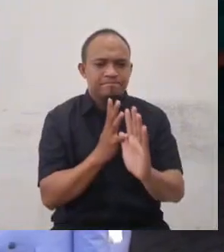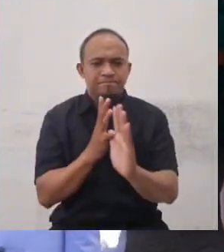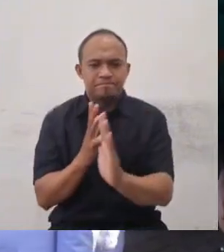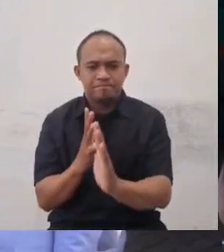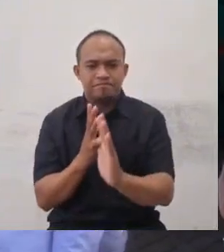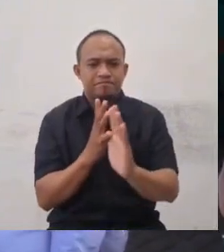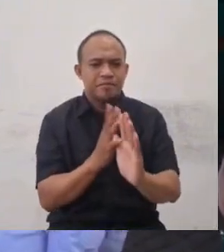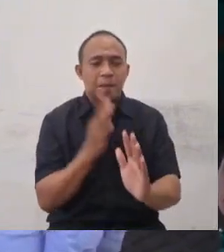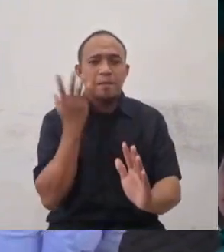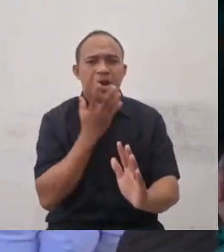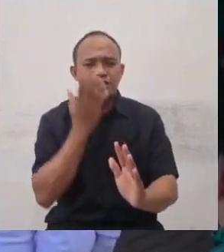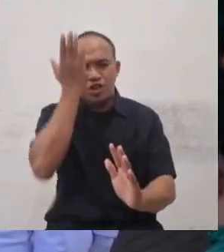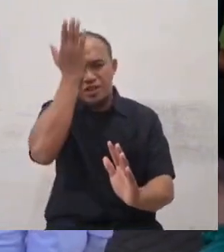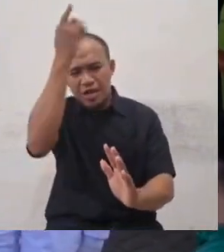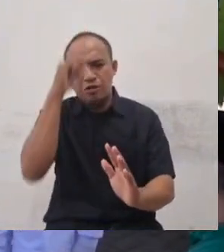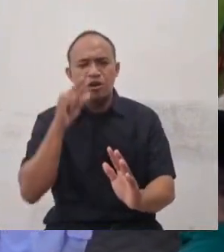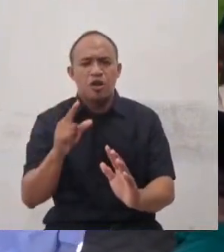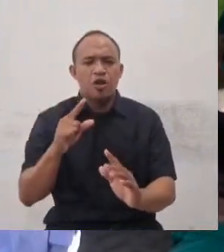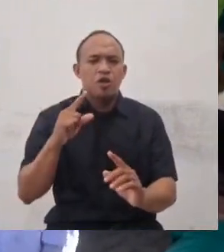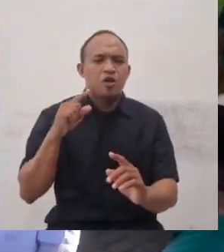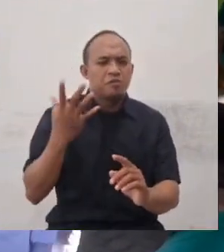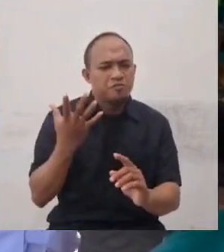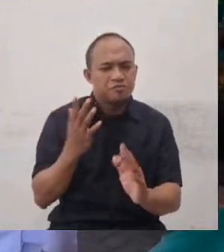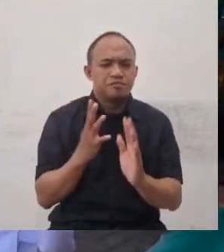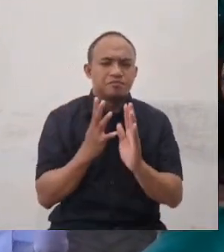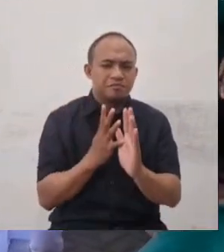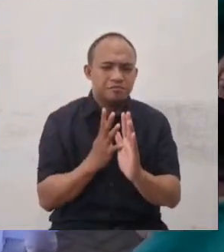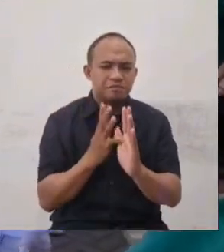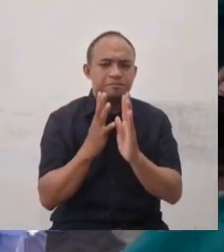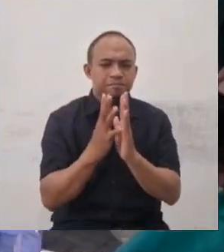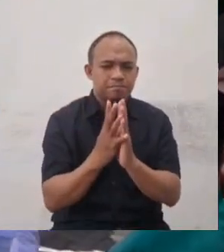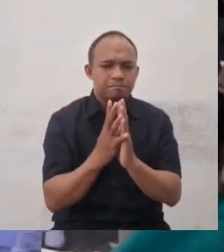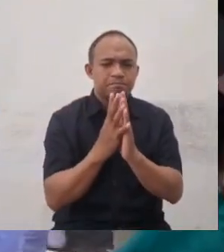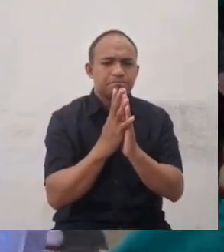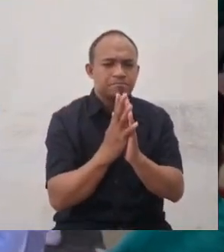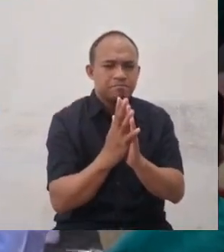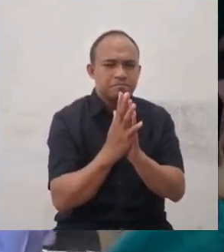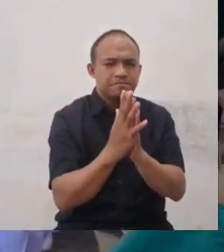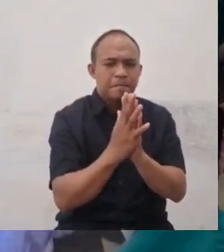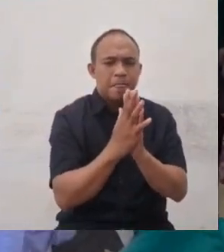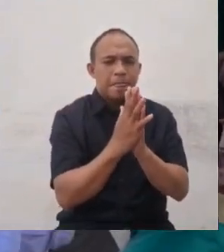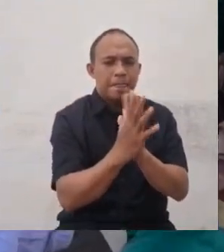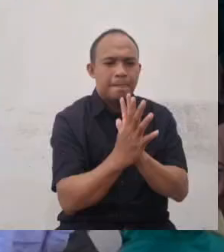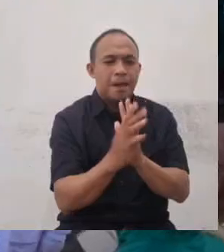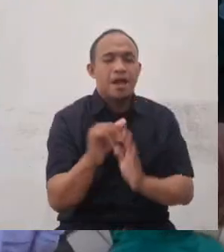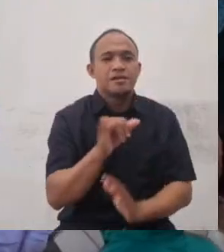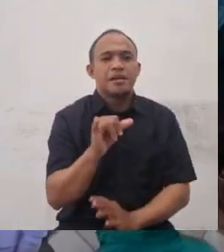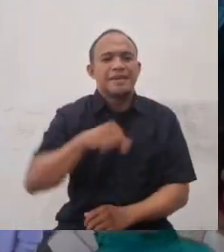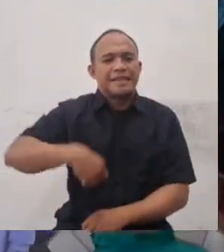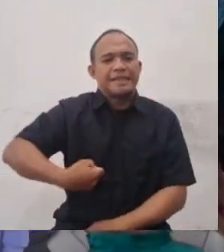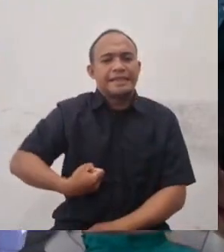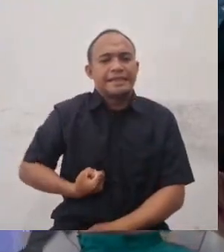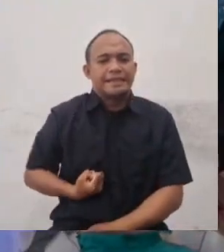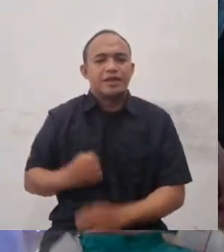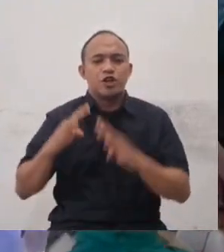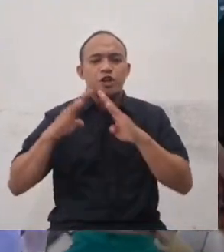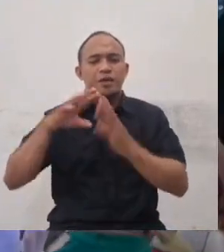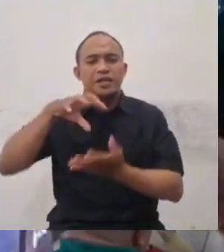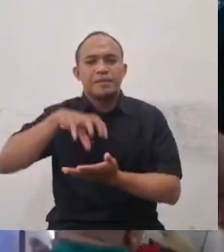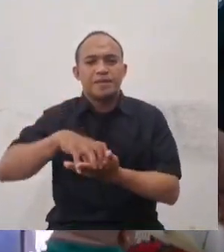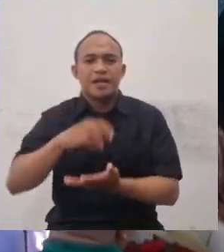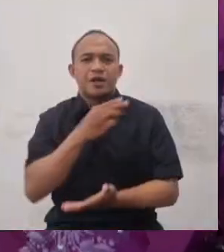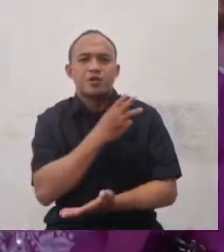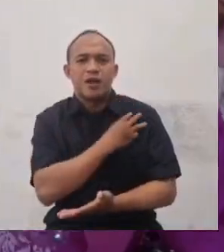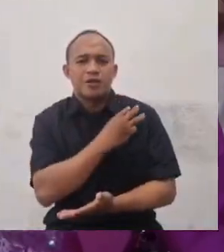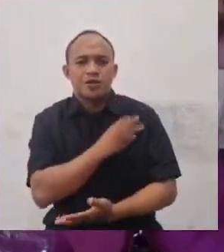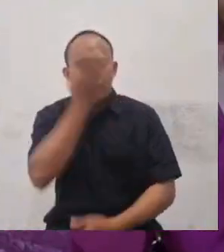pemangku adat Limboto dan Mopo Dunggalo Adati Dudelo, Marten bersama istri meninggalkan rumah jabatan wali